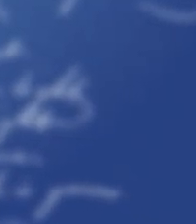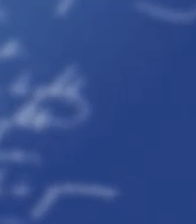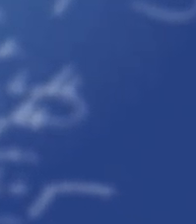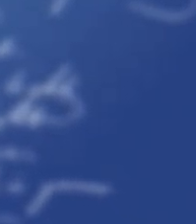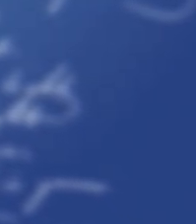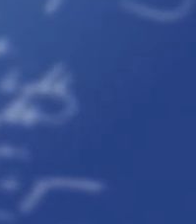Să